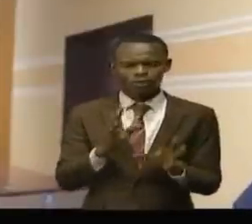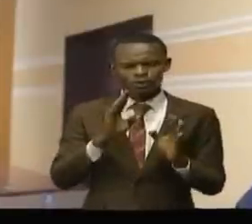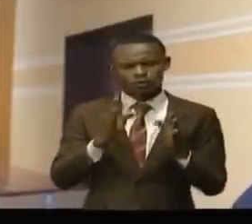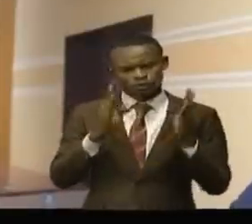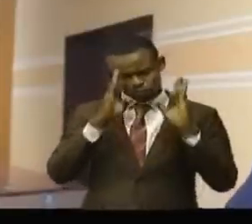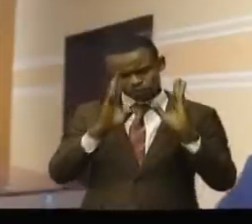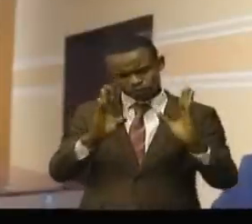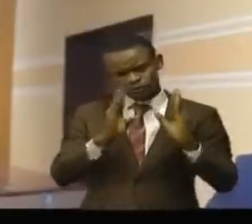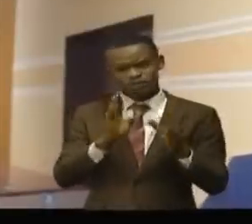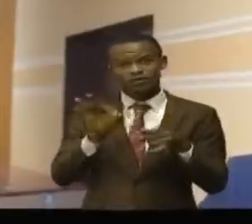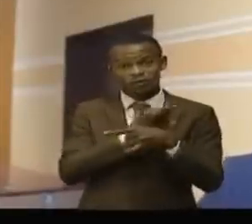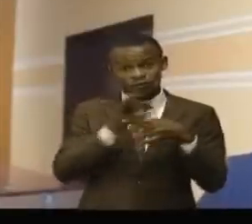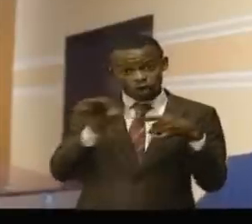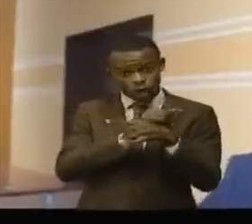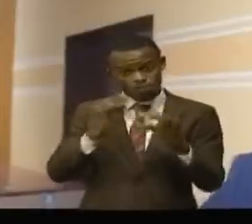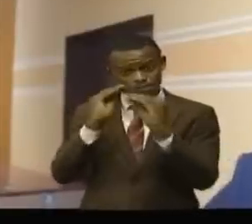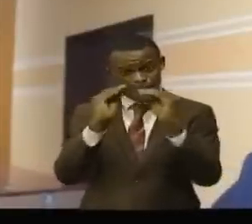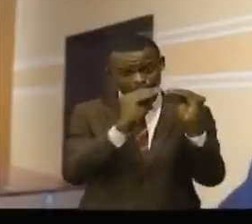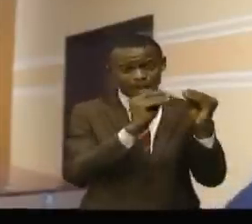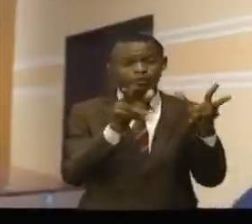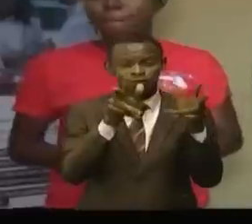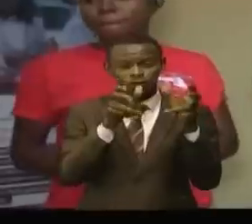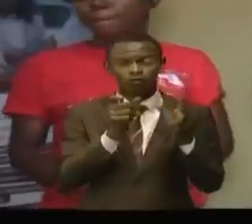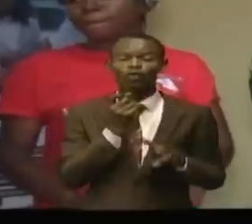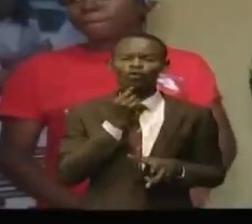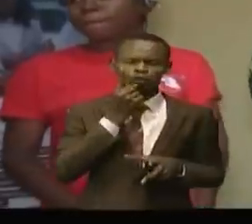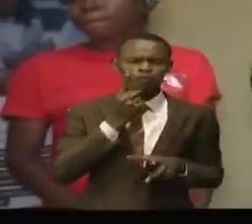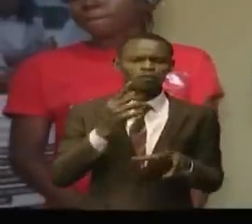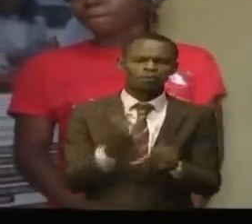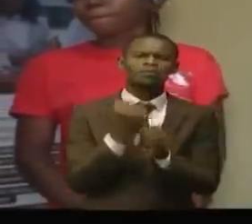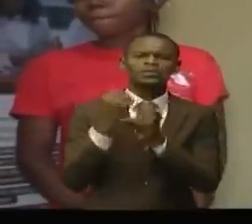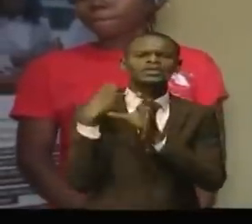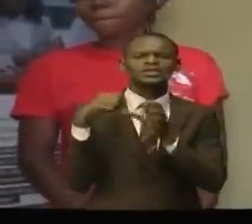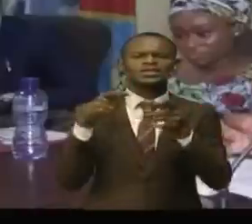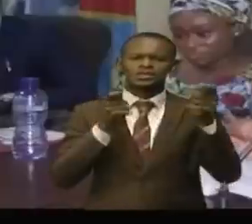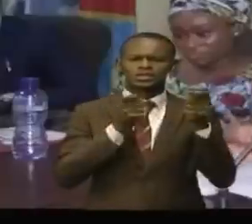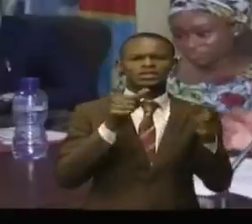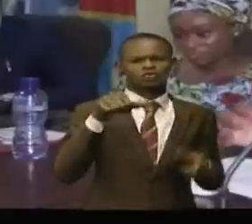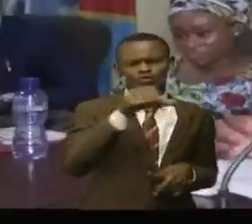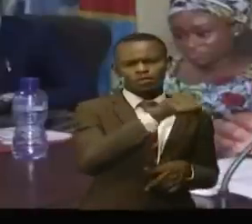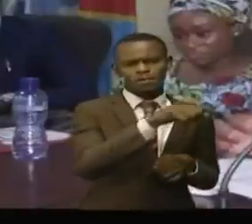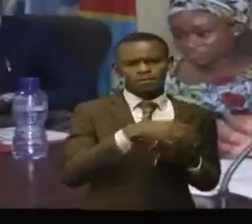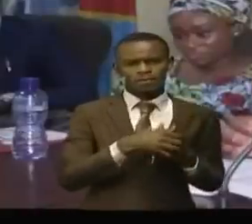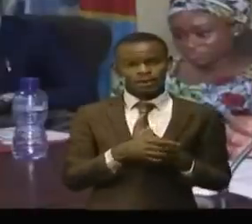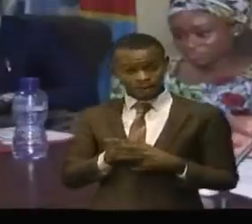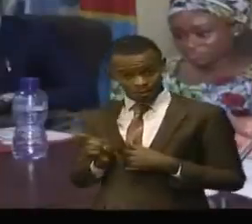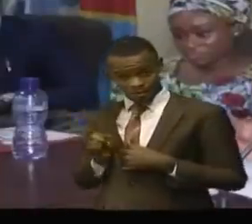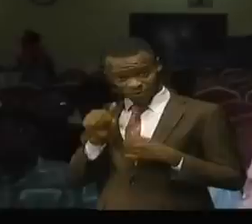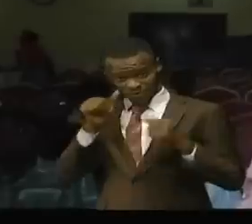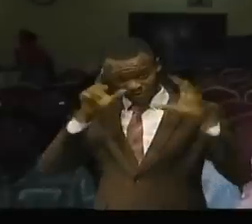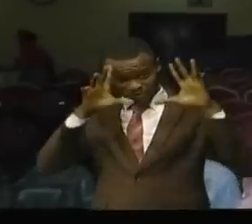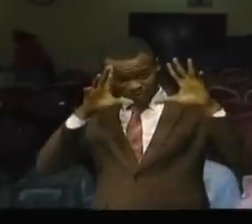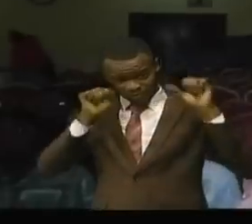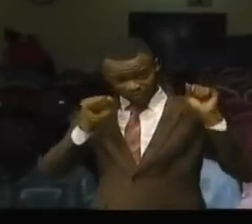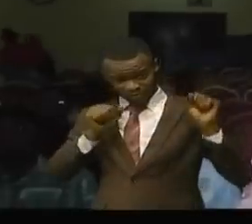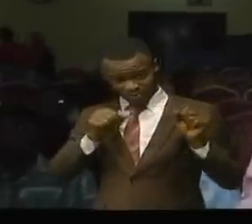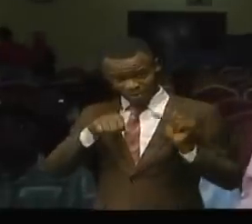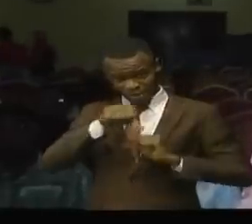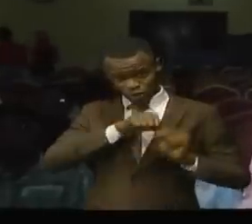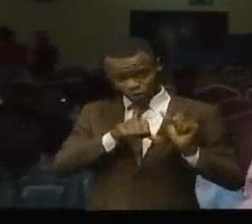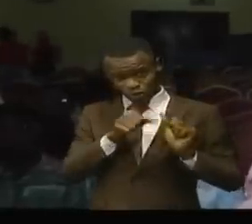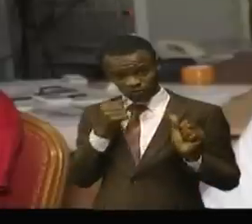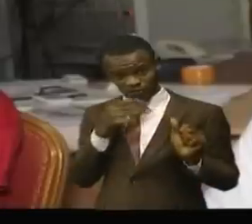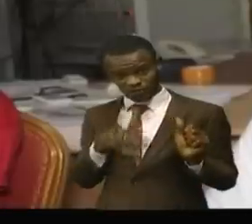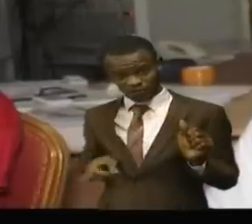formations que nous proposons avec l'Académie Rousseau. L'occasion pour la présidente de réaffirmer l'engagement de sa structure